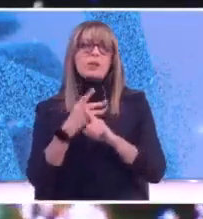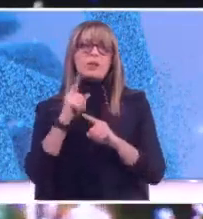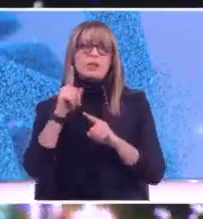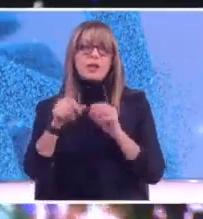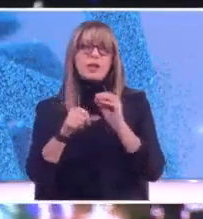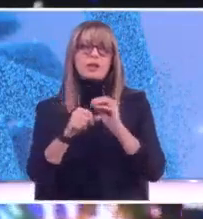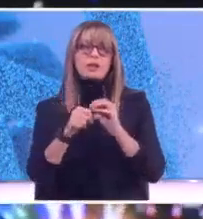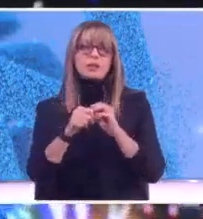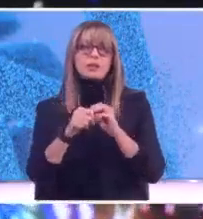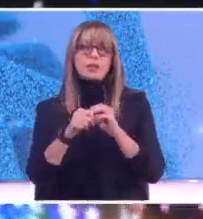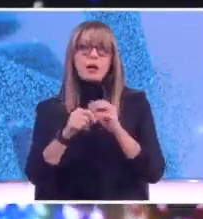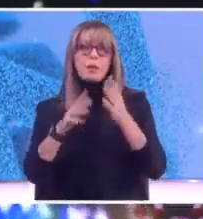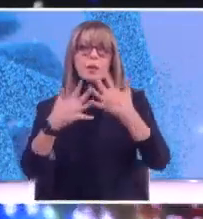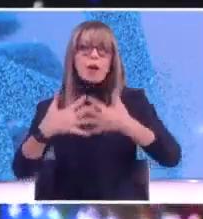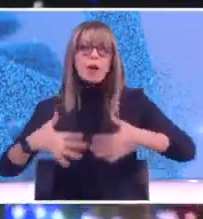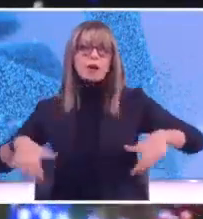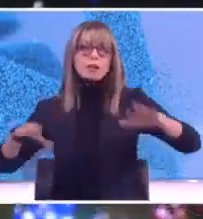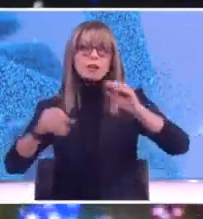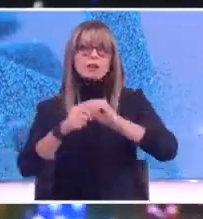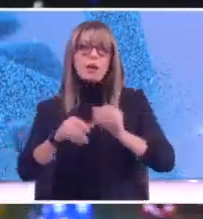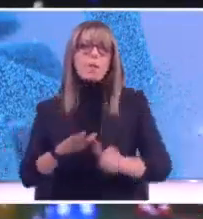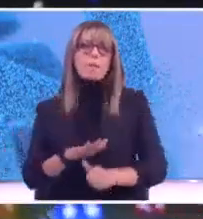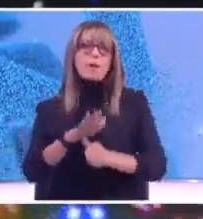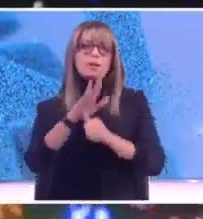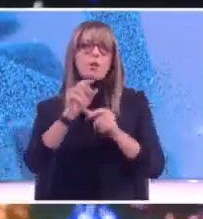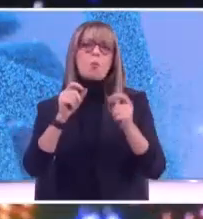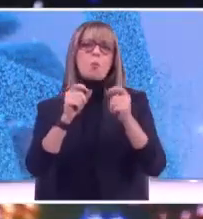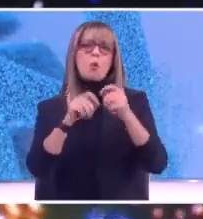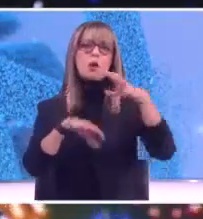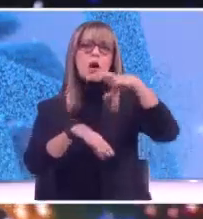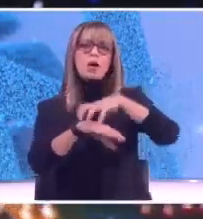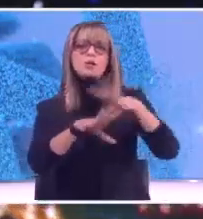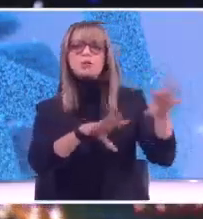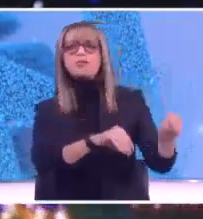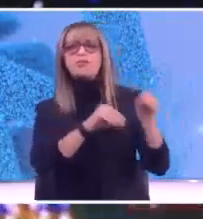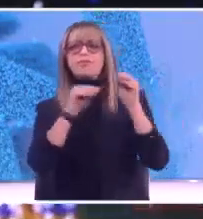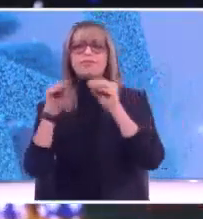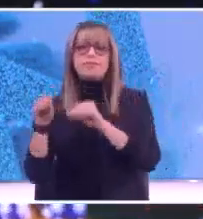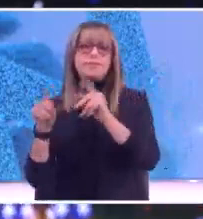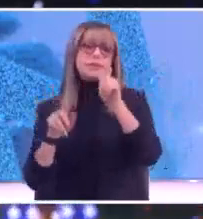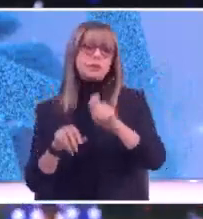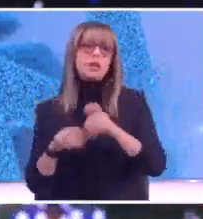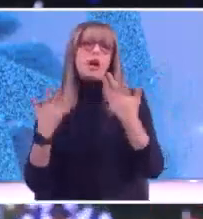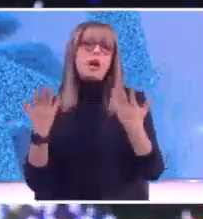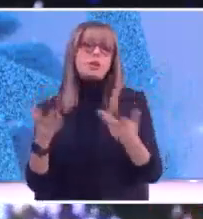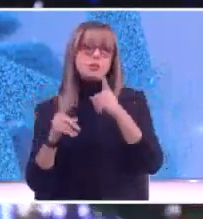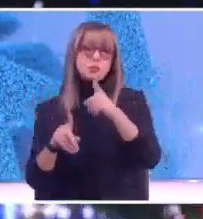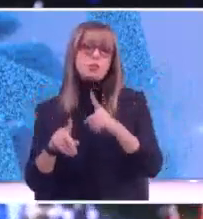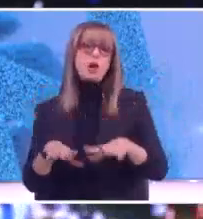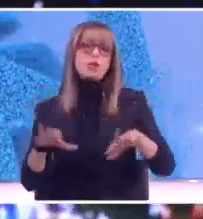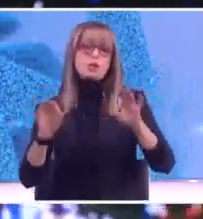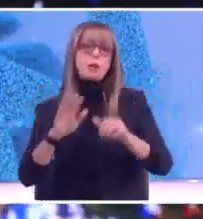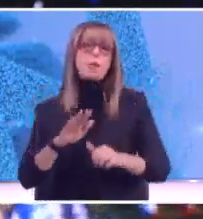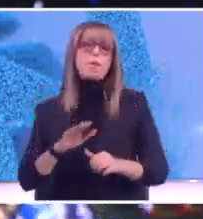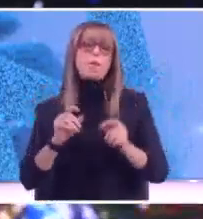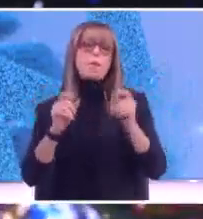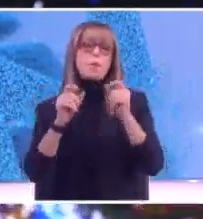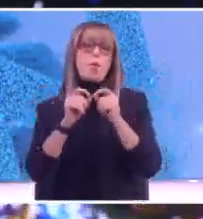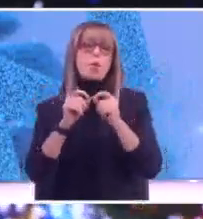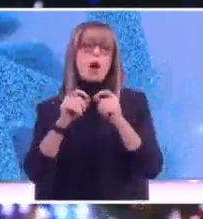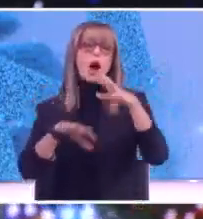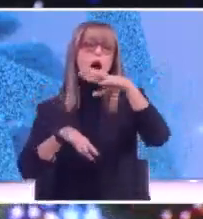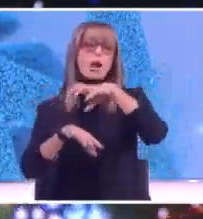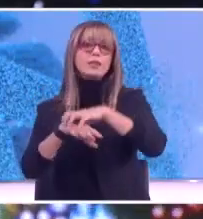Endonezya, bataklık bir alana kurulu başkentini Borneo Adası'na taşımaya hazırlanıyor. Ancak bu hazırlık Borneo